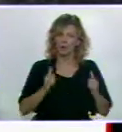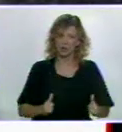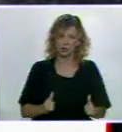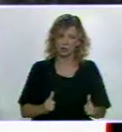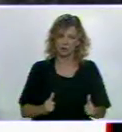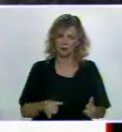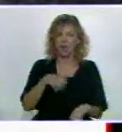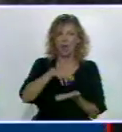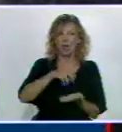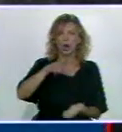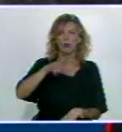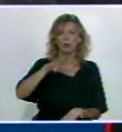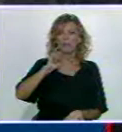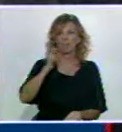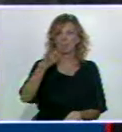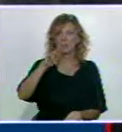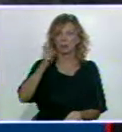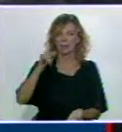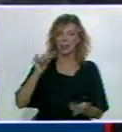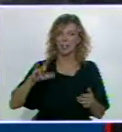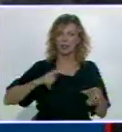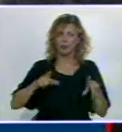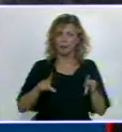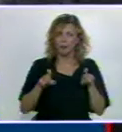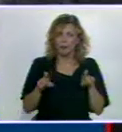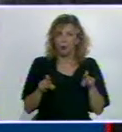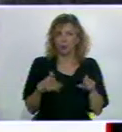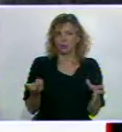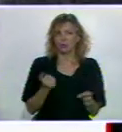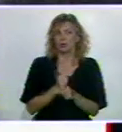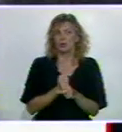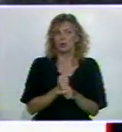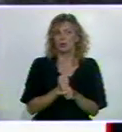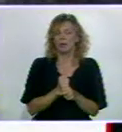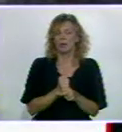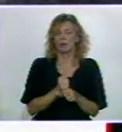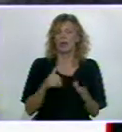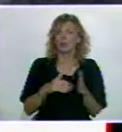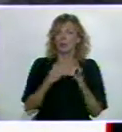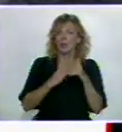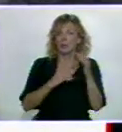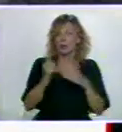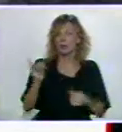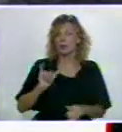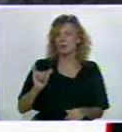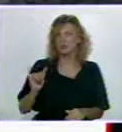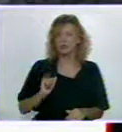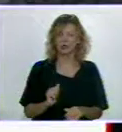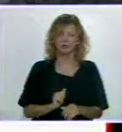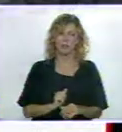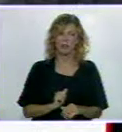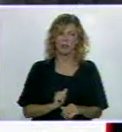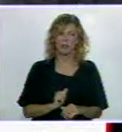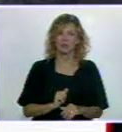blocat. Și atunci cum dezvolt? Acolo avem un perimetru construibil, dar nimeni nu se leagă de el. Și o să